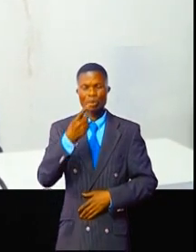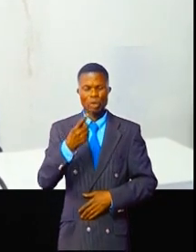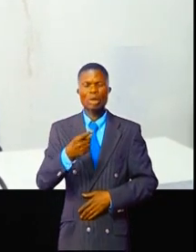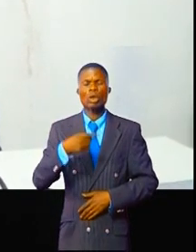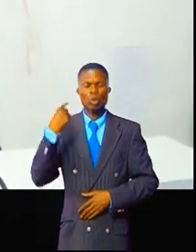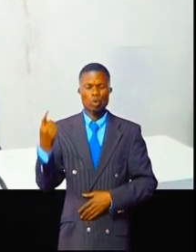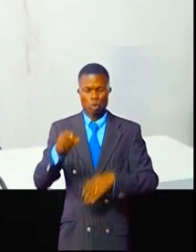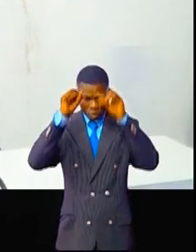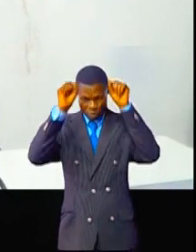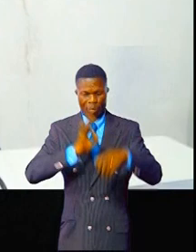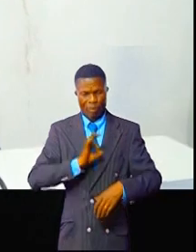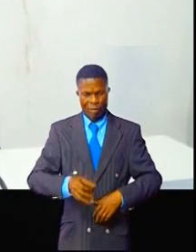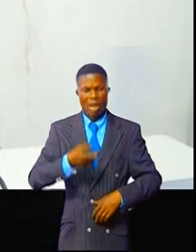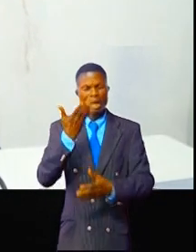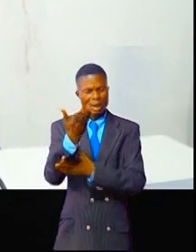l'état